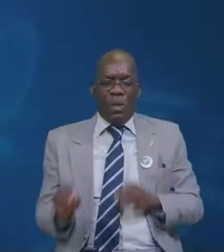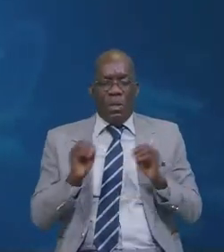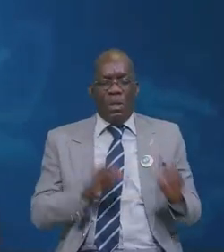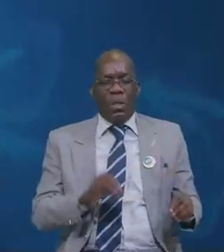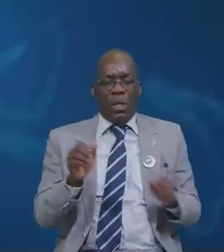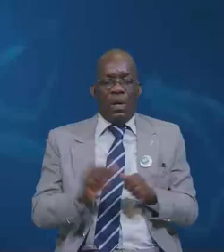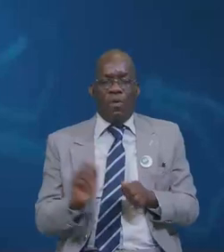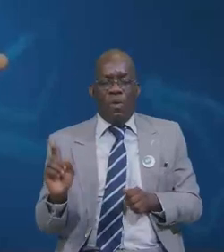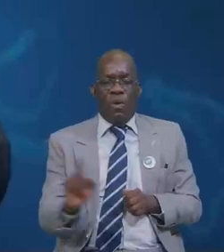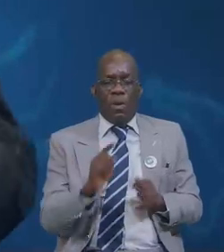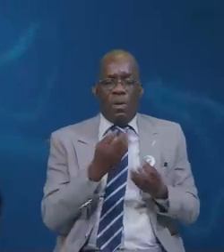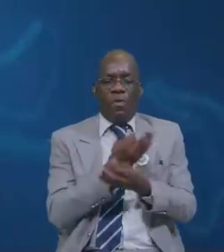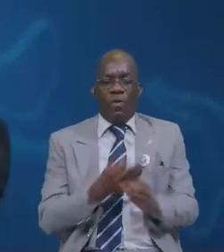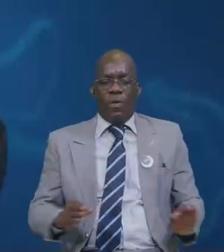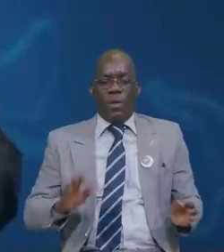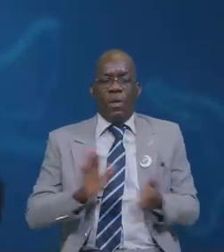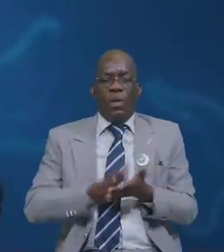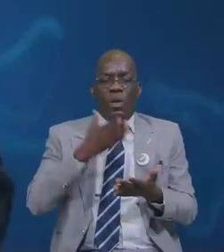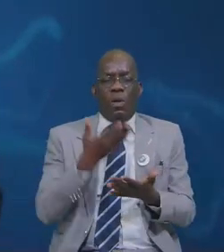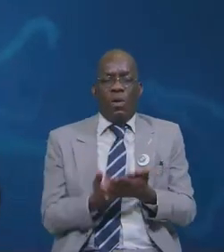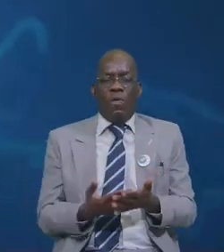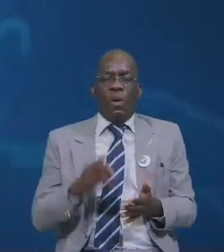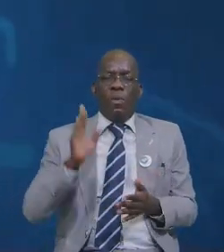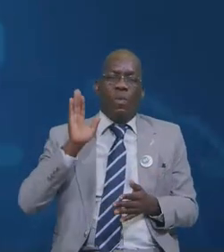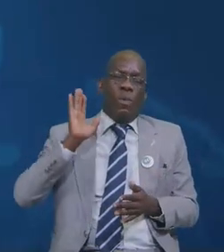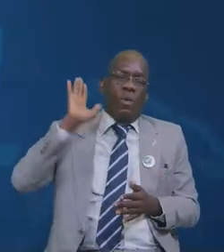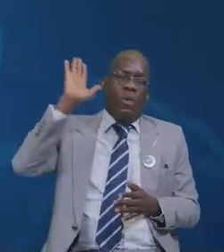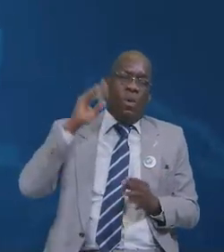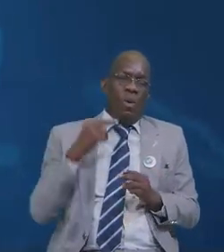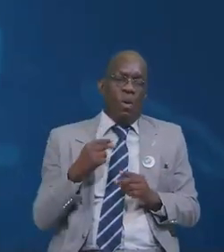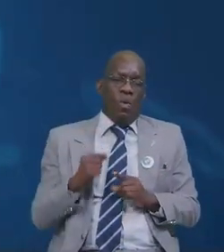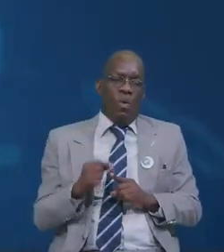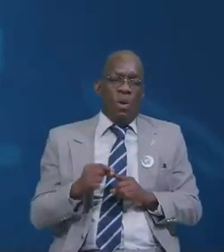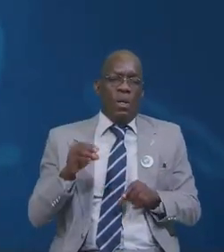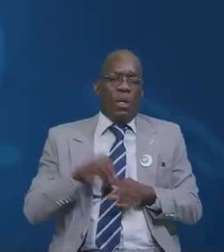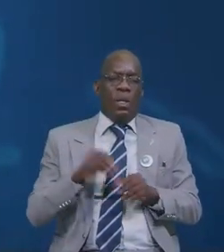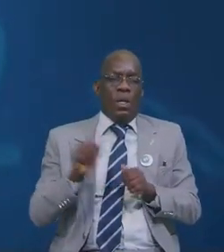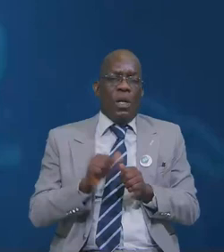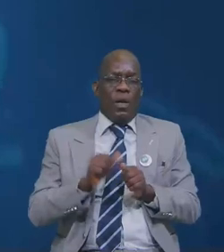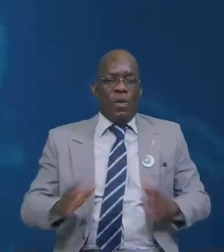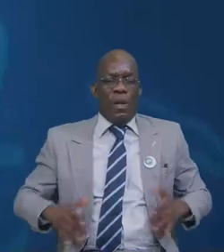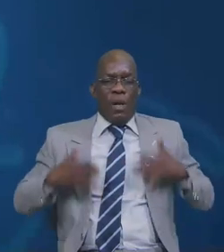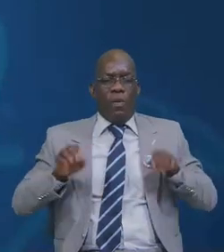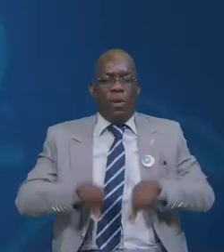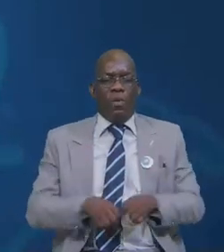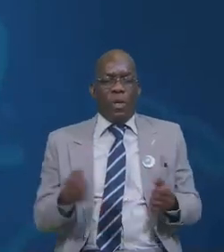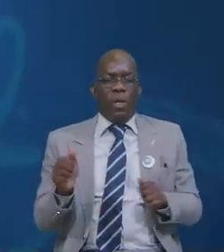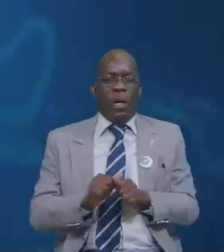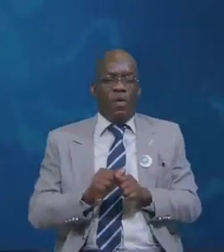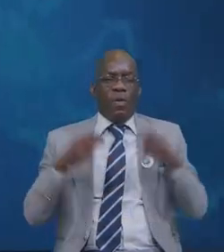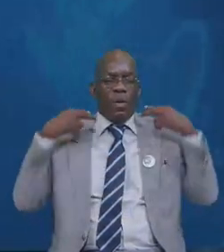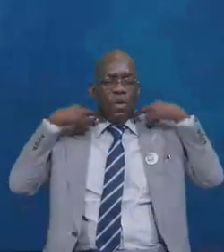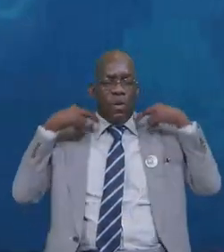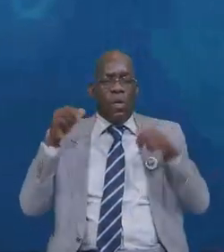va affranchir tout un chacun. Confirme ta parole dans chaque vie ce soir. Brise tous les jougs dans